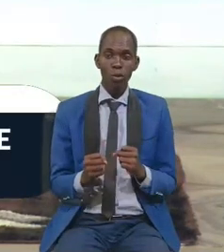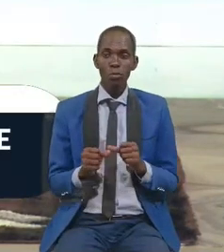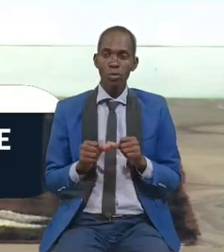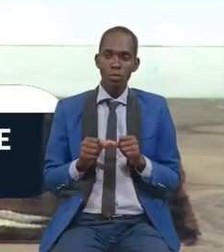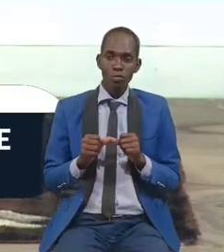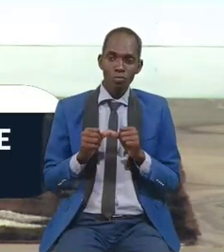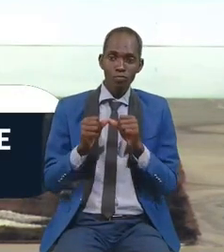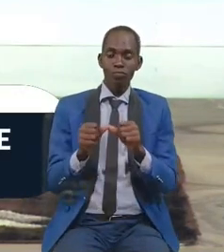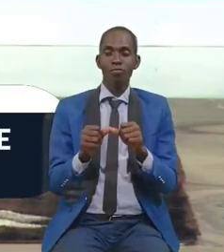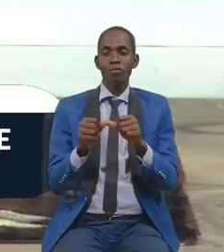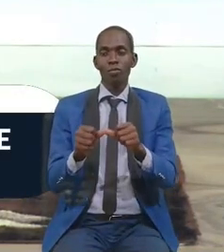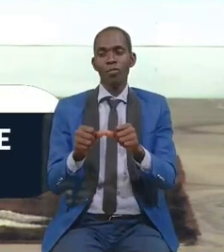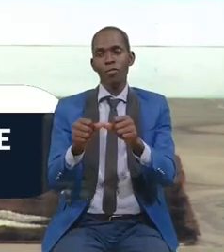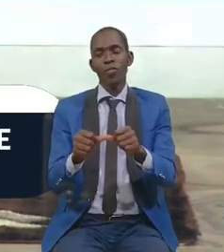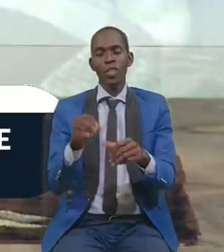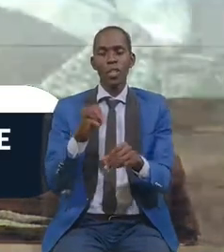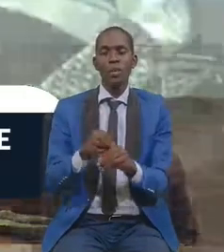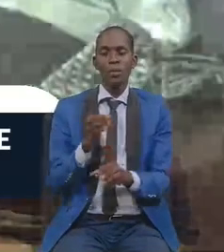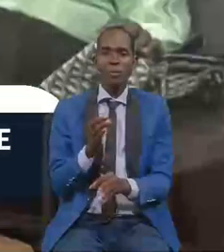dans la fidélité.